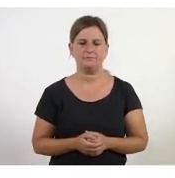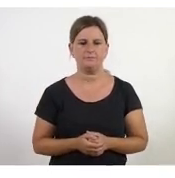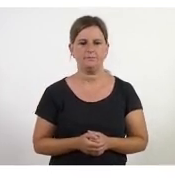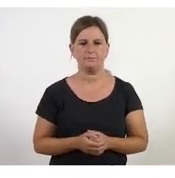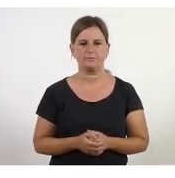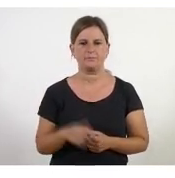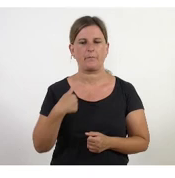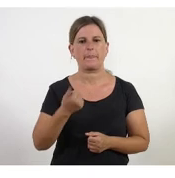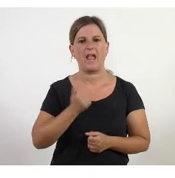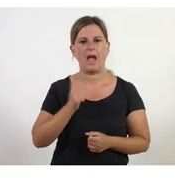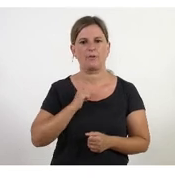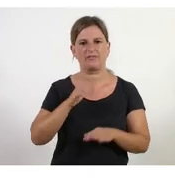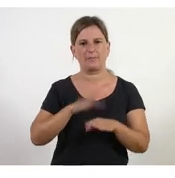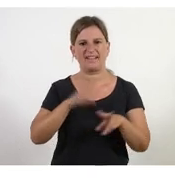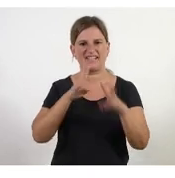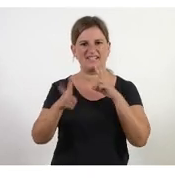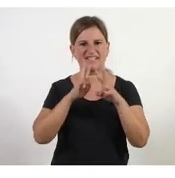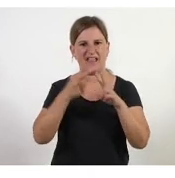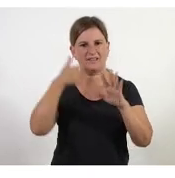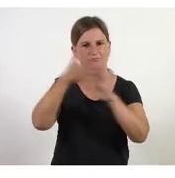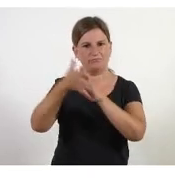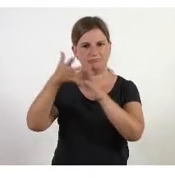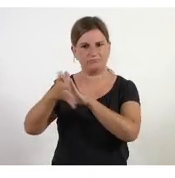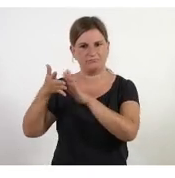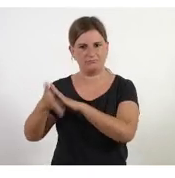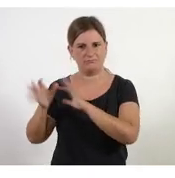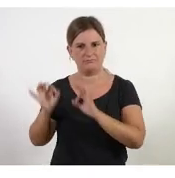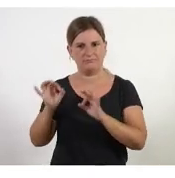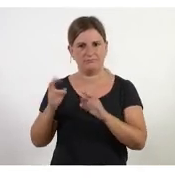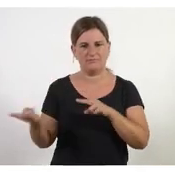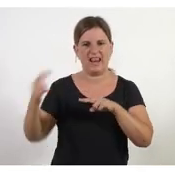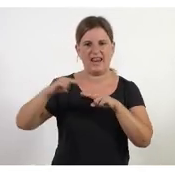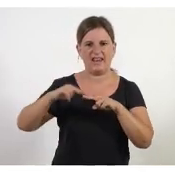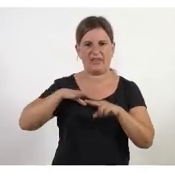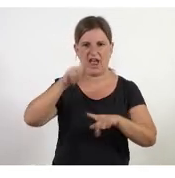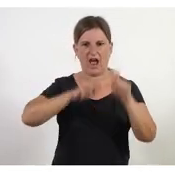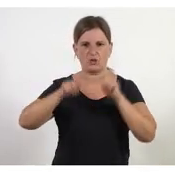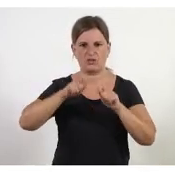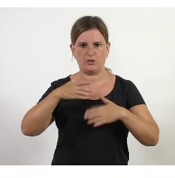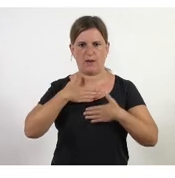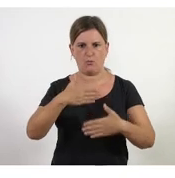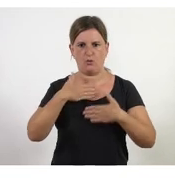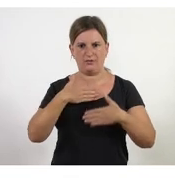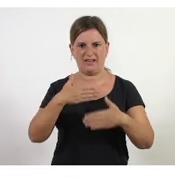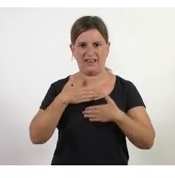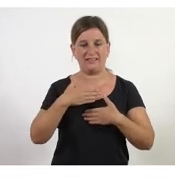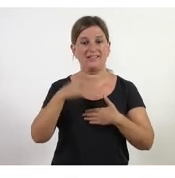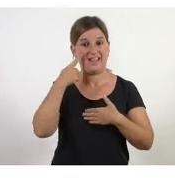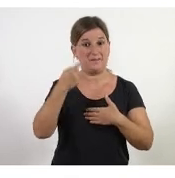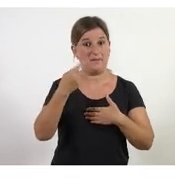els comentaris del chat el link del pla de formació de l'associacionisme i el voluntariat i allà les entitats podreu